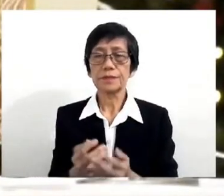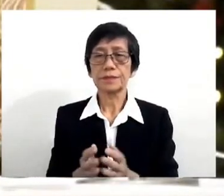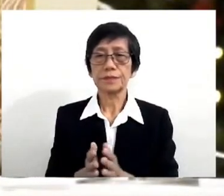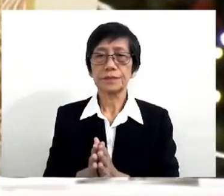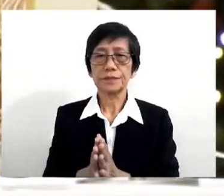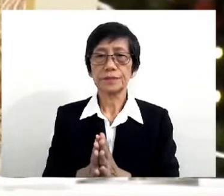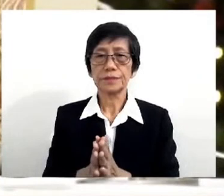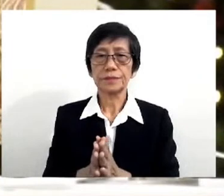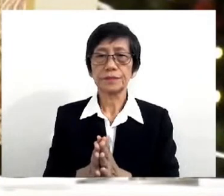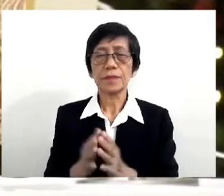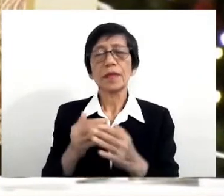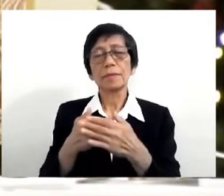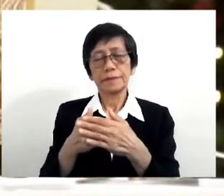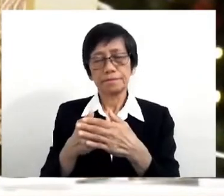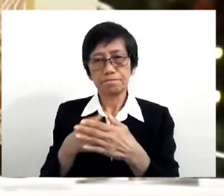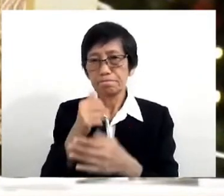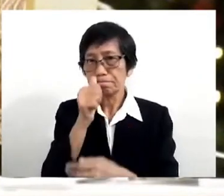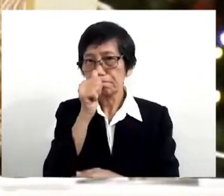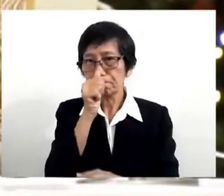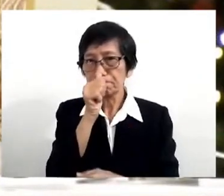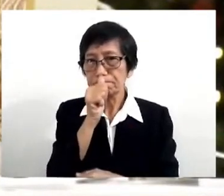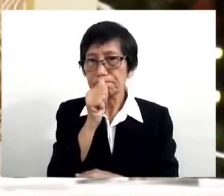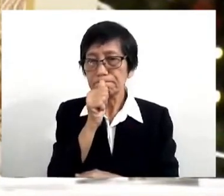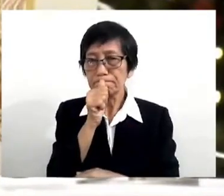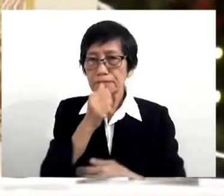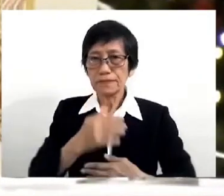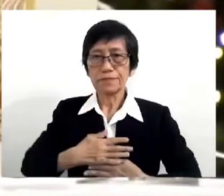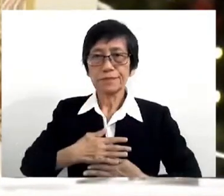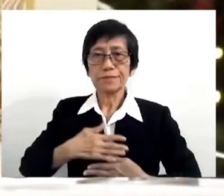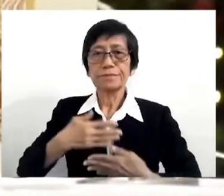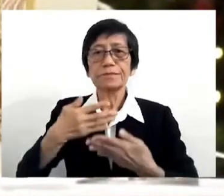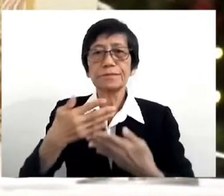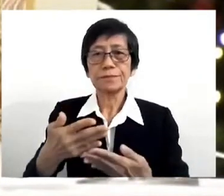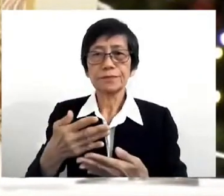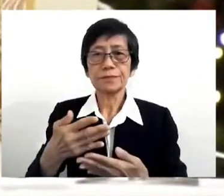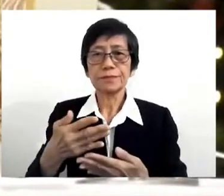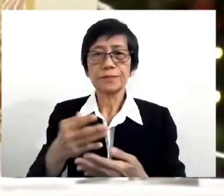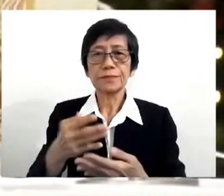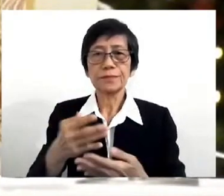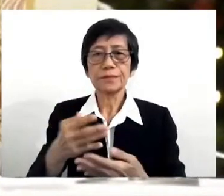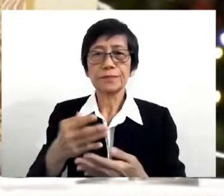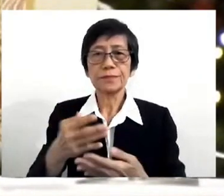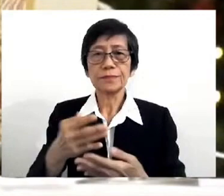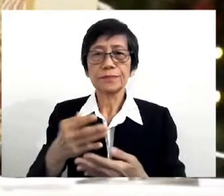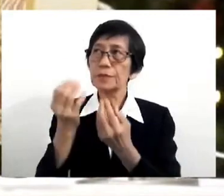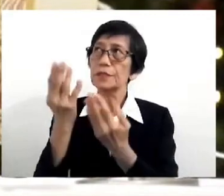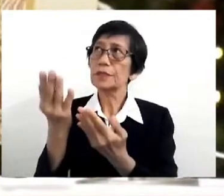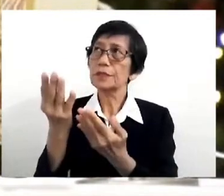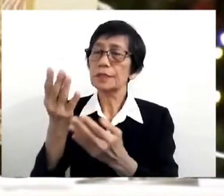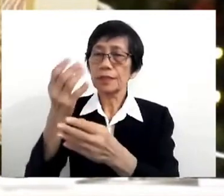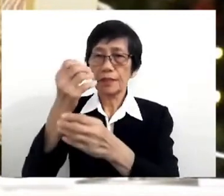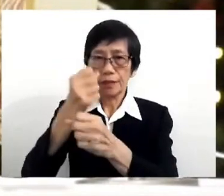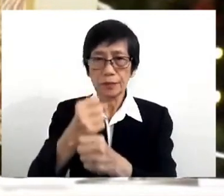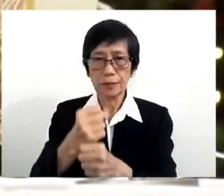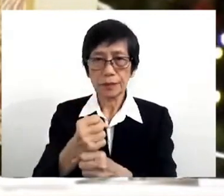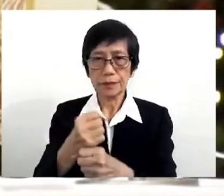Bago niya pinagtiis ang kusang loob na maging handog, hinawakan niya ang tinapay,